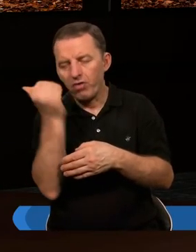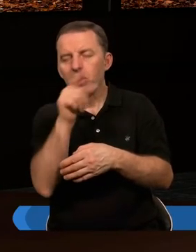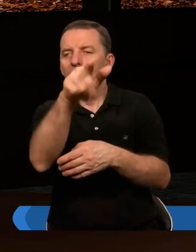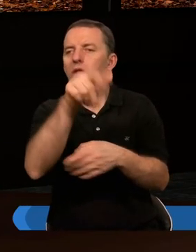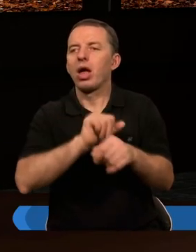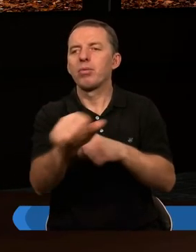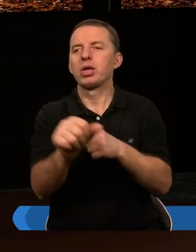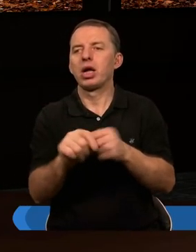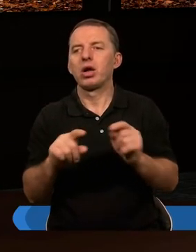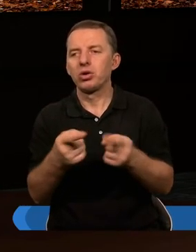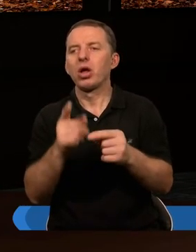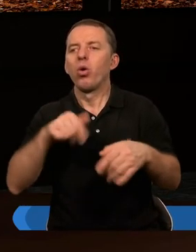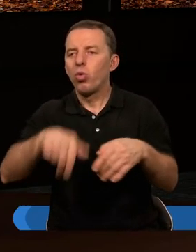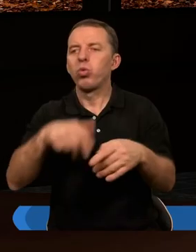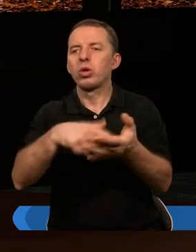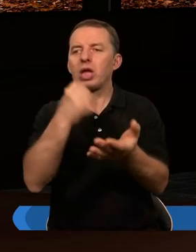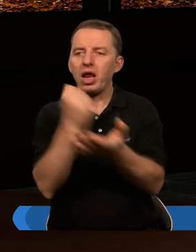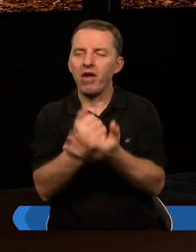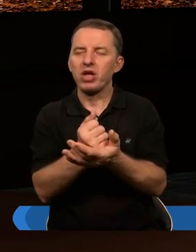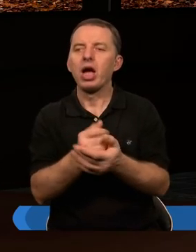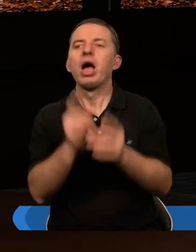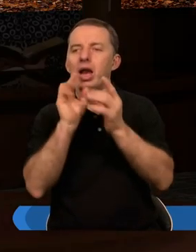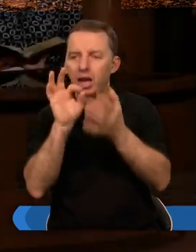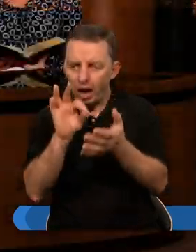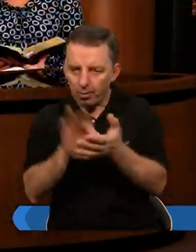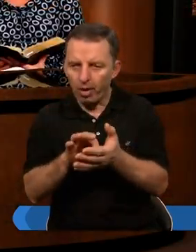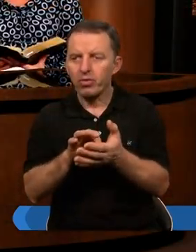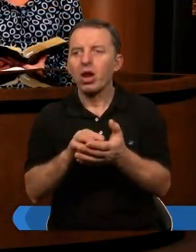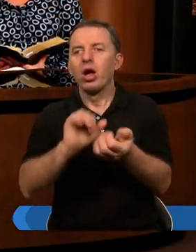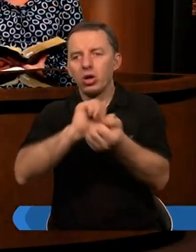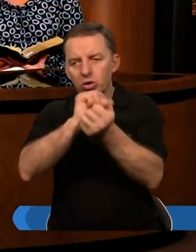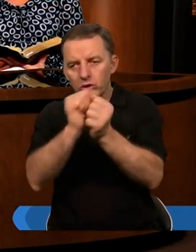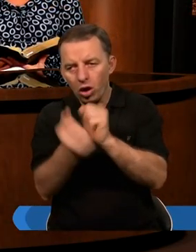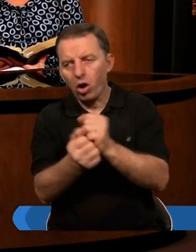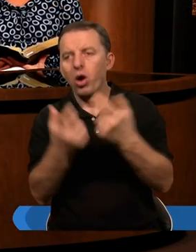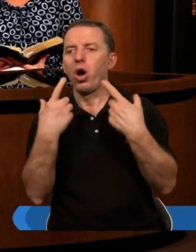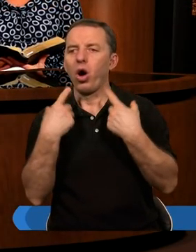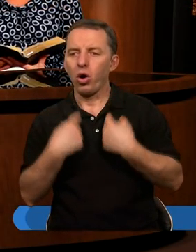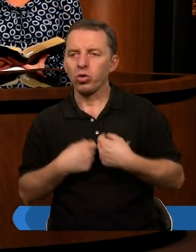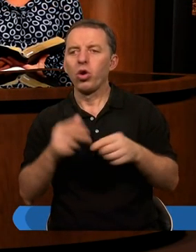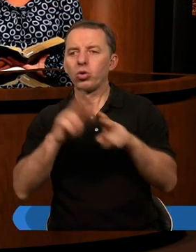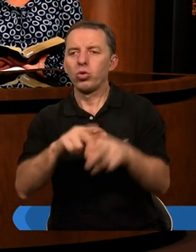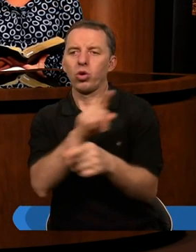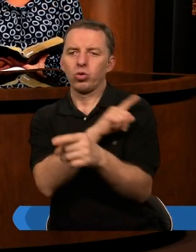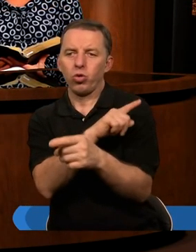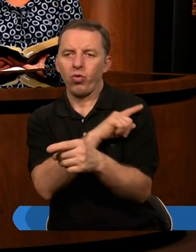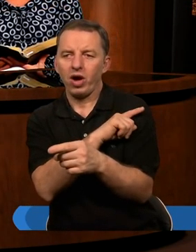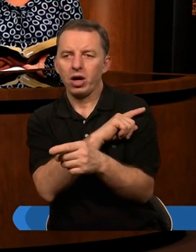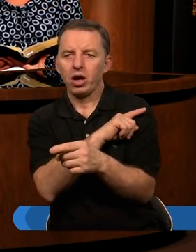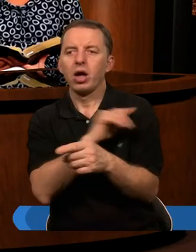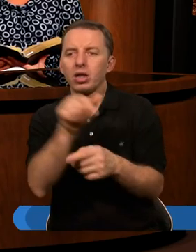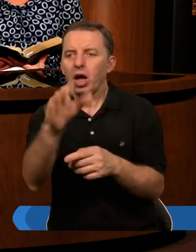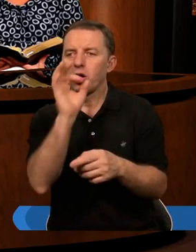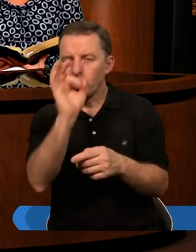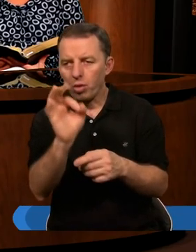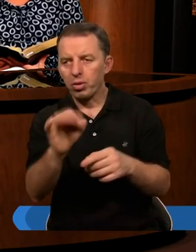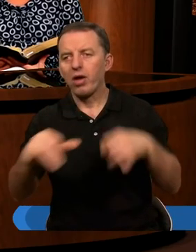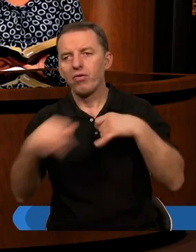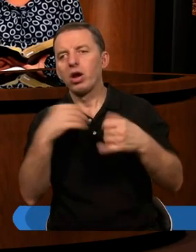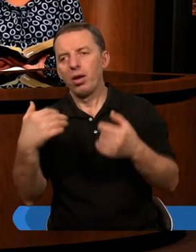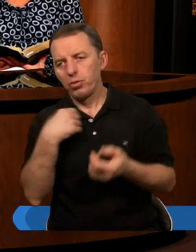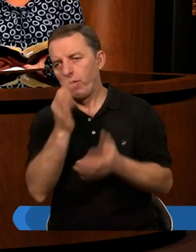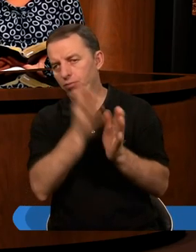wiemy, co tak naprawdę tam się ustanawia, ale na pewno wierzę, że tam są osoby, które czuwają nad tym, żeby jednak ta dobra była